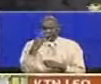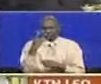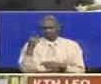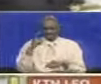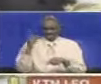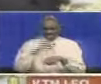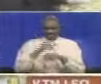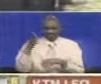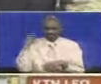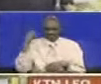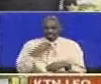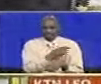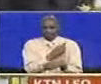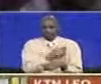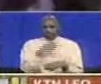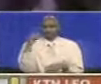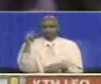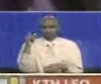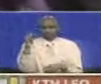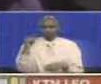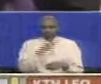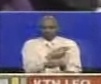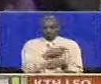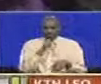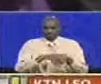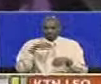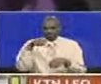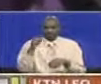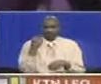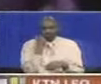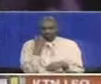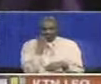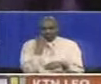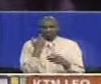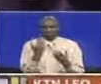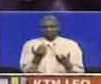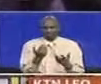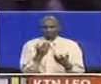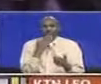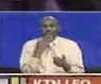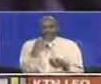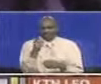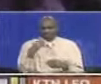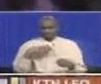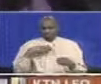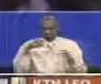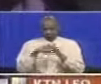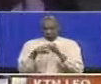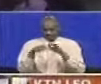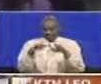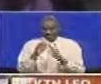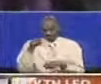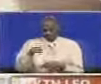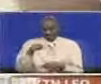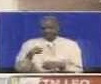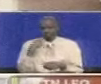zilizopita katika hospitali ya Tumutumu baada ya kuugua maradhi ya kisukari. Miongoni mwa waliohudhuria mazishi yake mapema hii leo